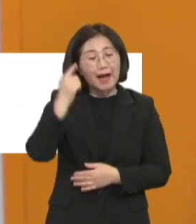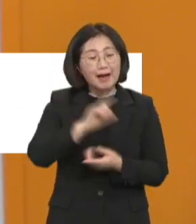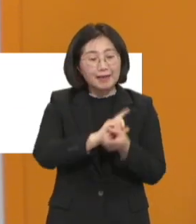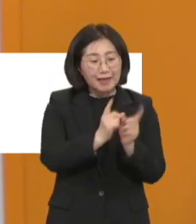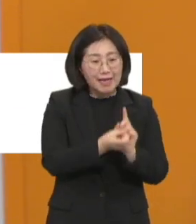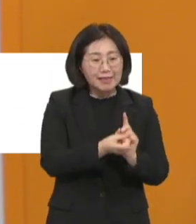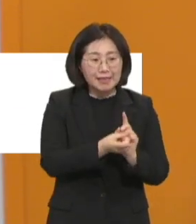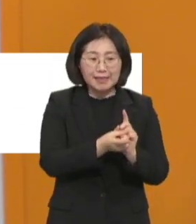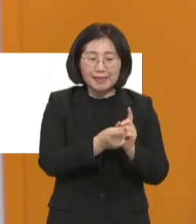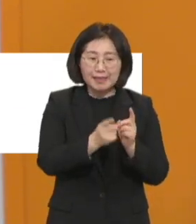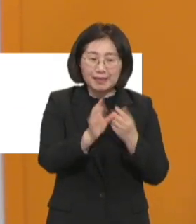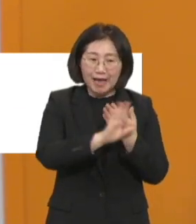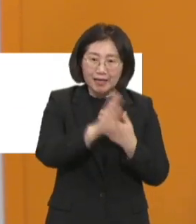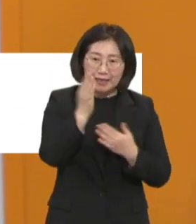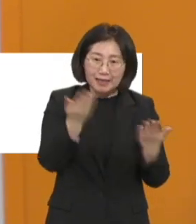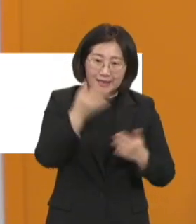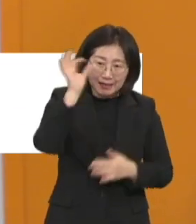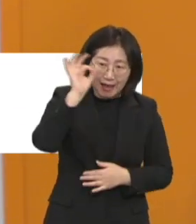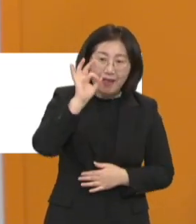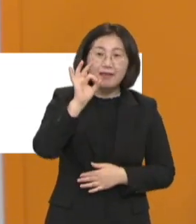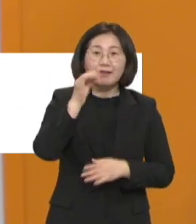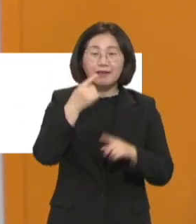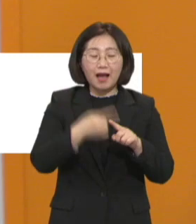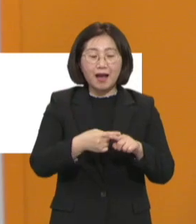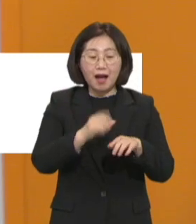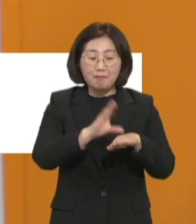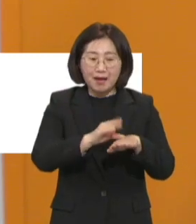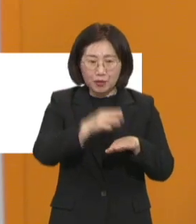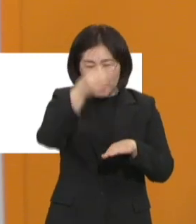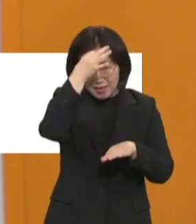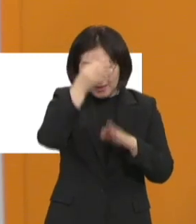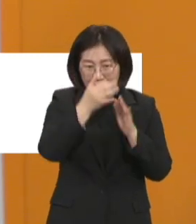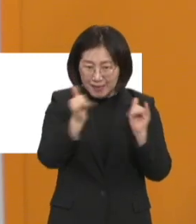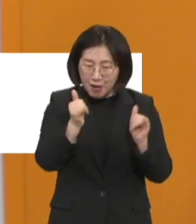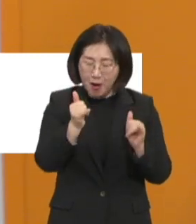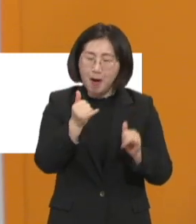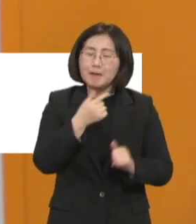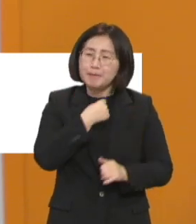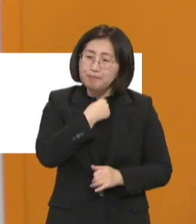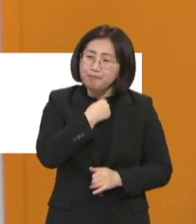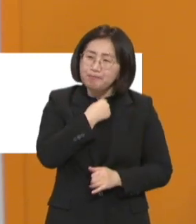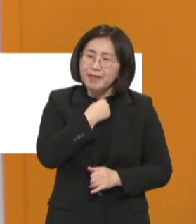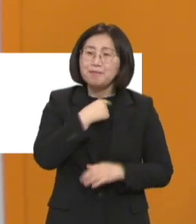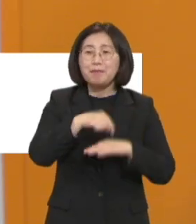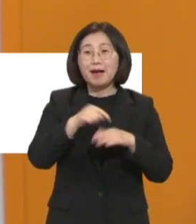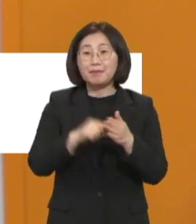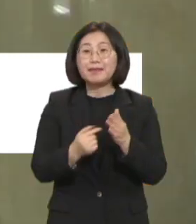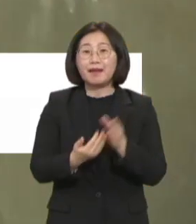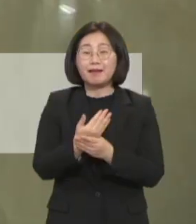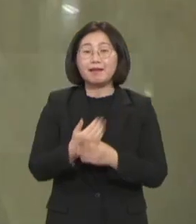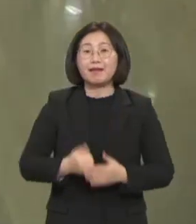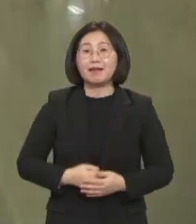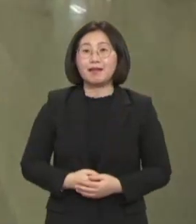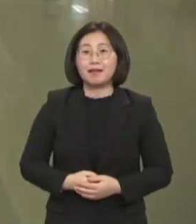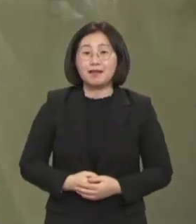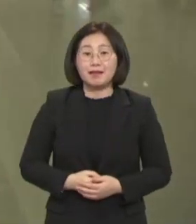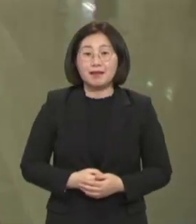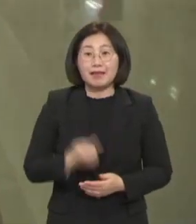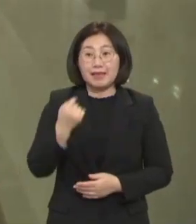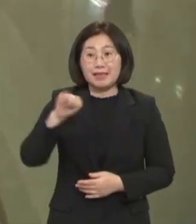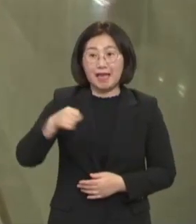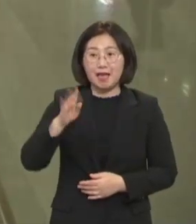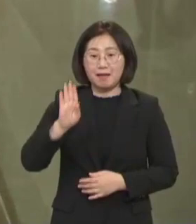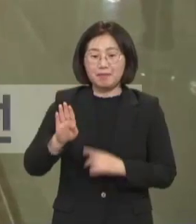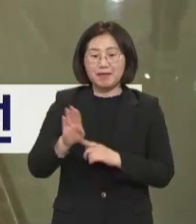다른 쪽을 알아보다가 방송 엔지니어 쪽에 가보고 싶다라는 생각이 들게 되어서 TJB는